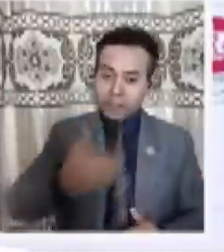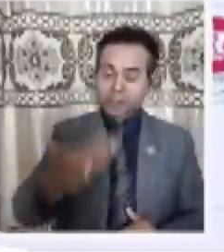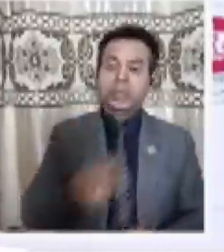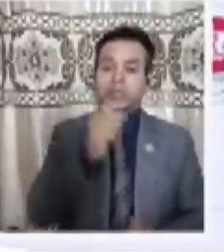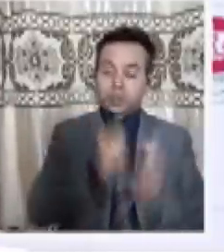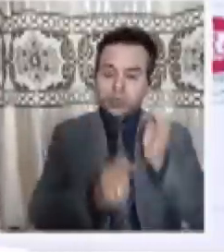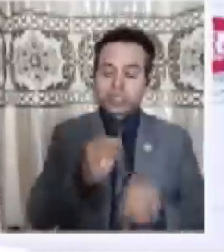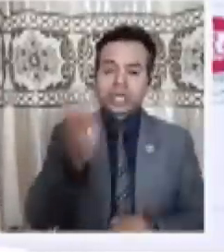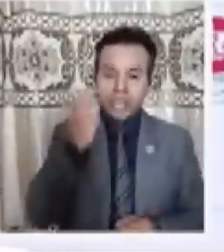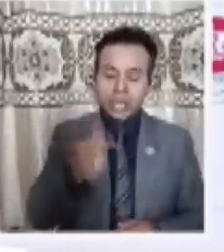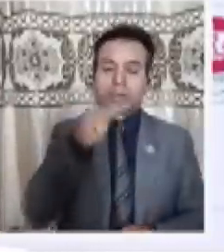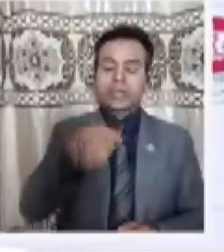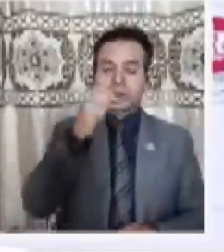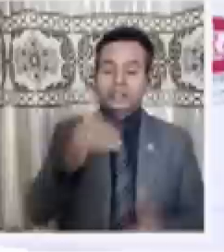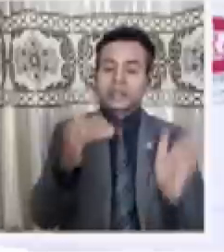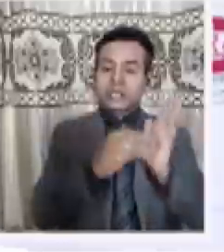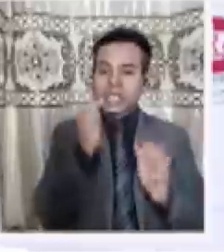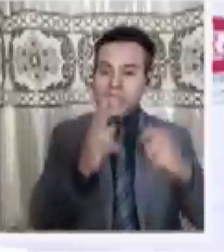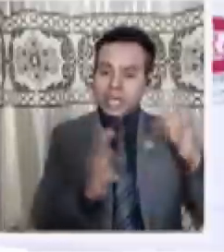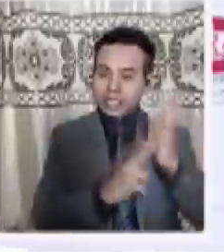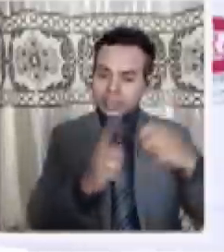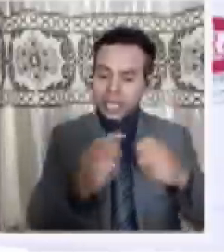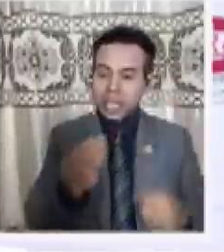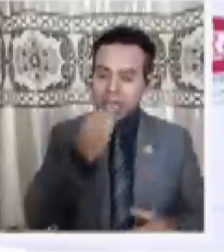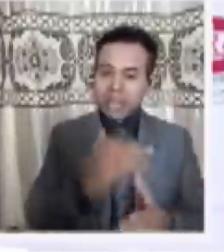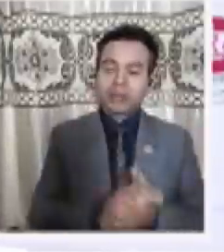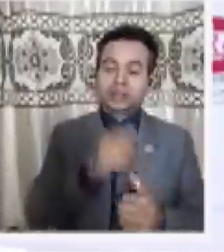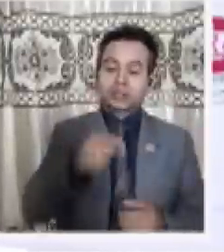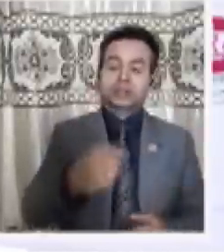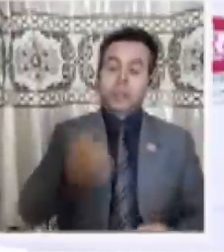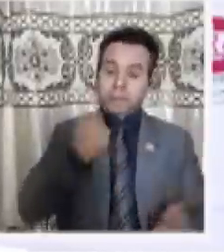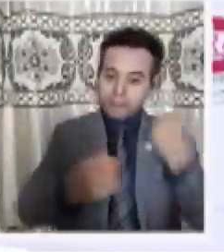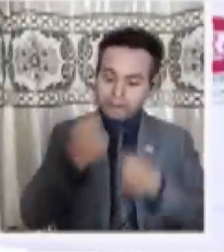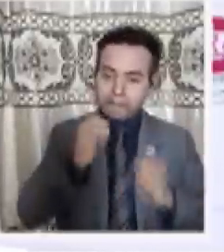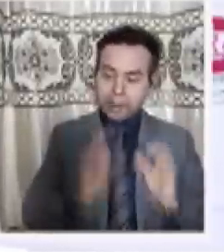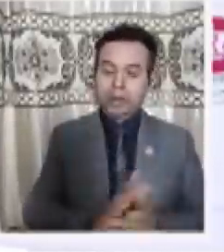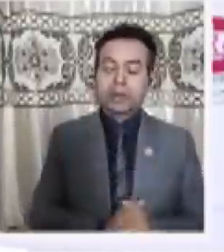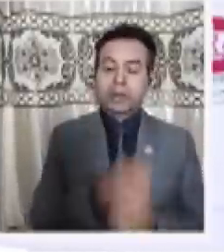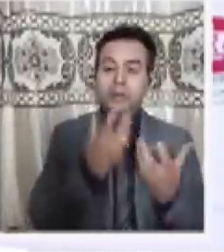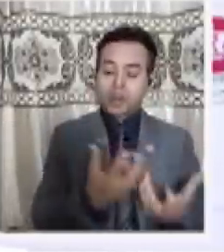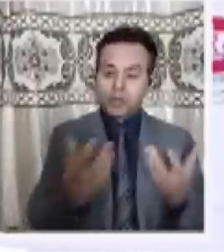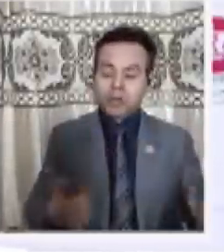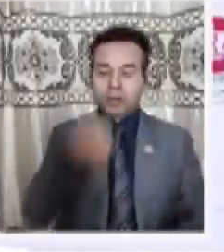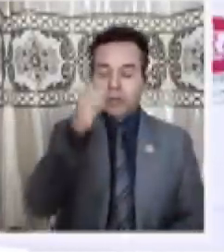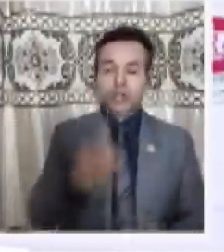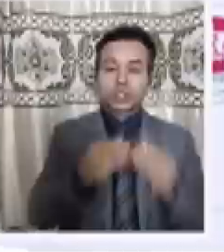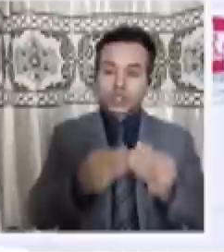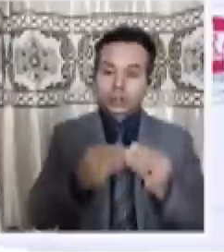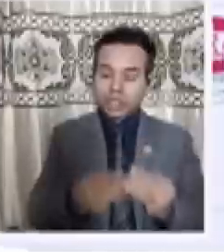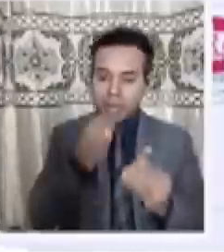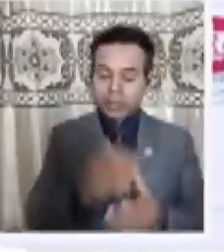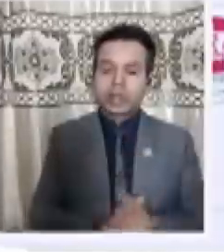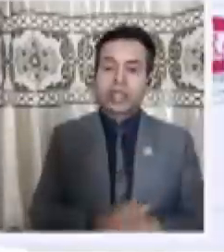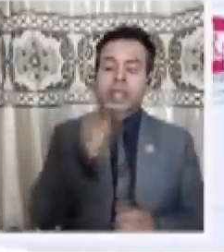সি সমৃদ্ধ খাবার, আমিষ সমৃদ্ধ খাবার, ভিটামিন টাটকা শাকসবজি ফলমূল নিয়মিতভাবে গ্রহণ করুন, সাথে প্রাণীজ আমিষও